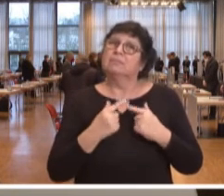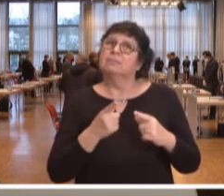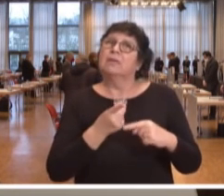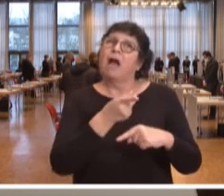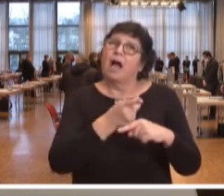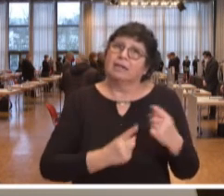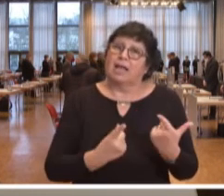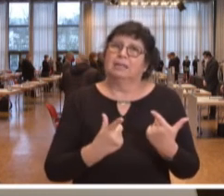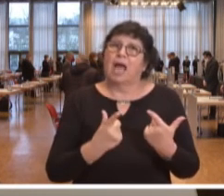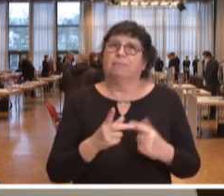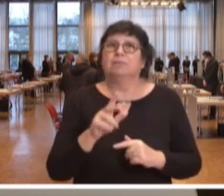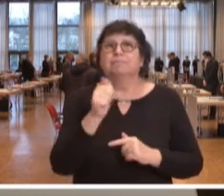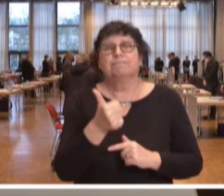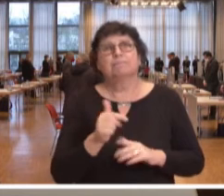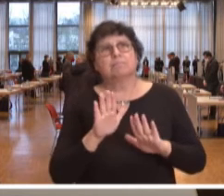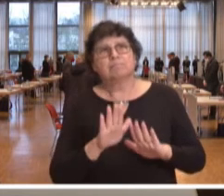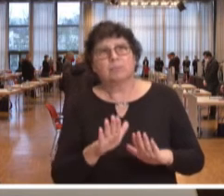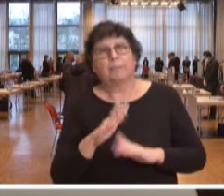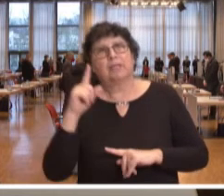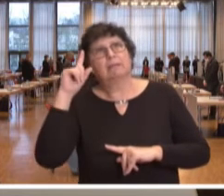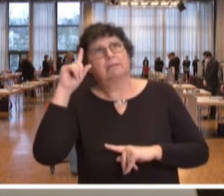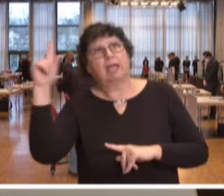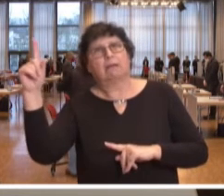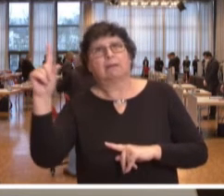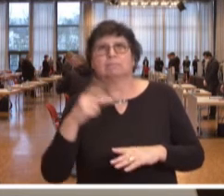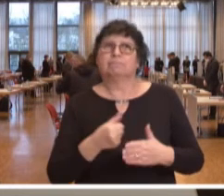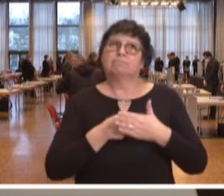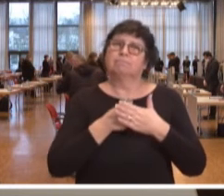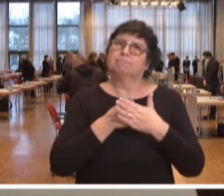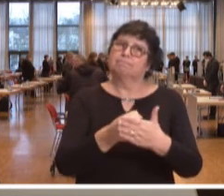Anteilnahme mit einem Moment des Gedenkens zum Ausdruck bringen.